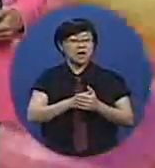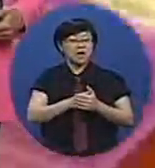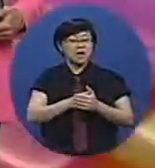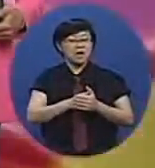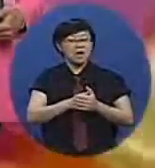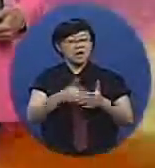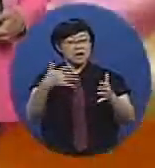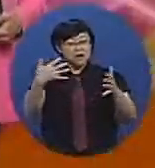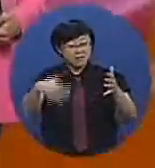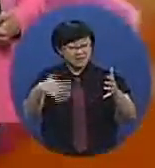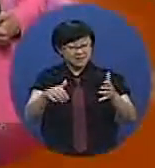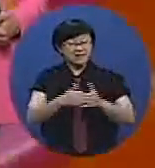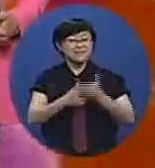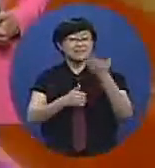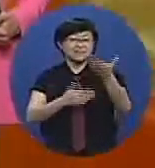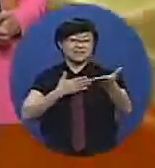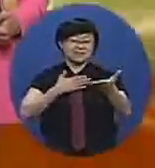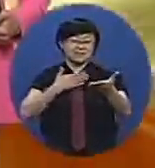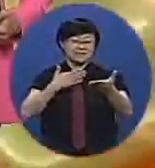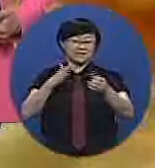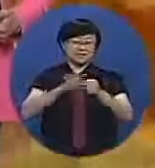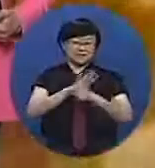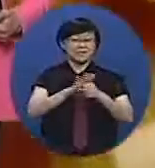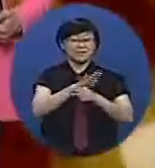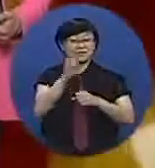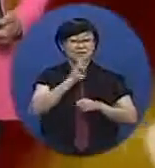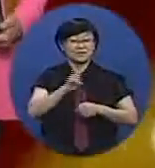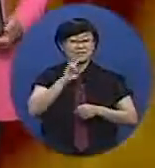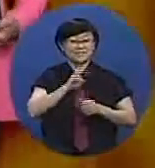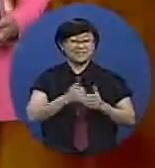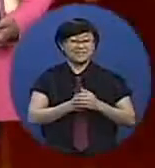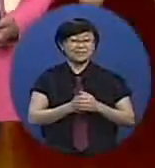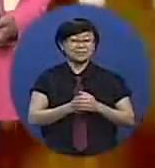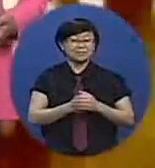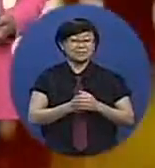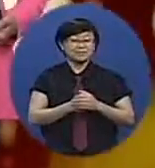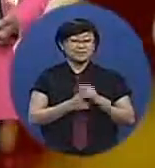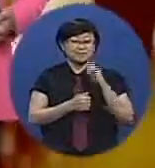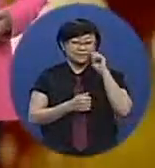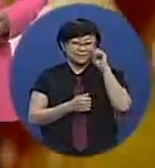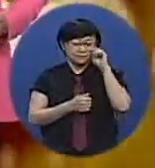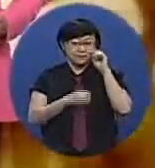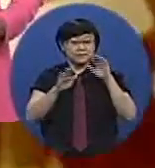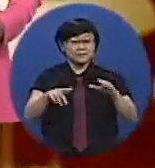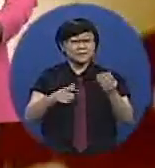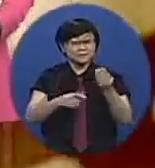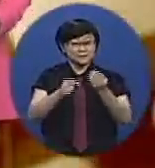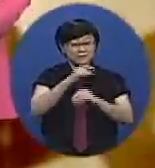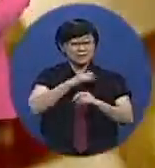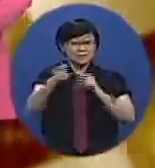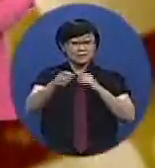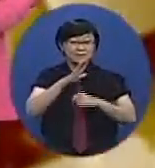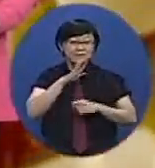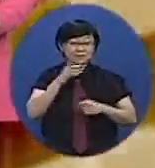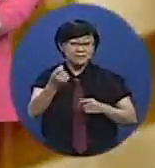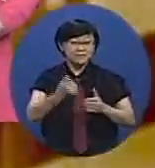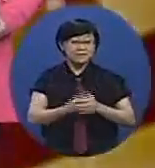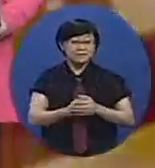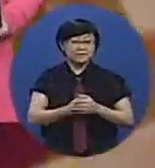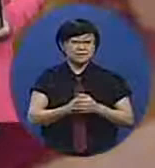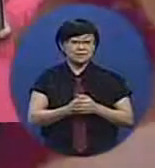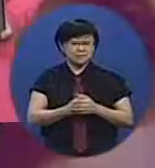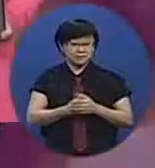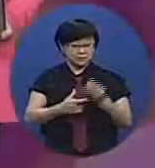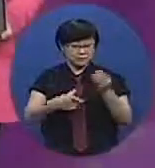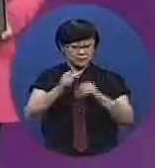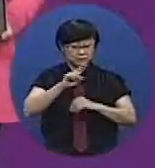그대는 내 사랑. 아, 아직도 그대는 내 사랑. 네. 네. 그래요. 이번에 추석 가까워 오고 있는데, 추석 때